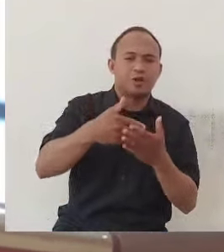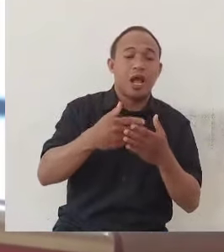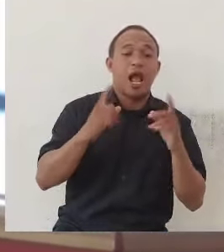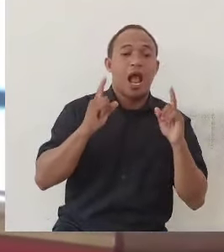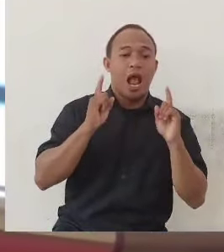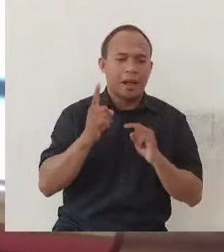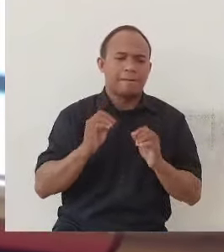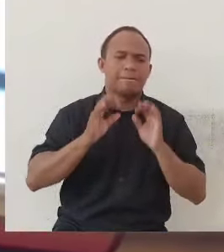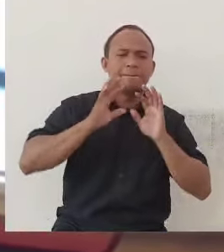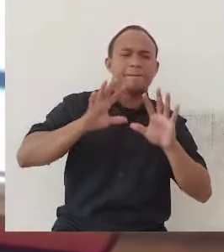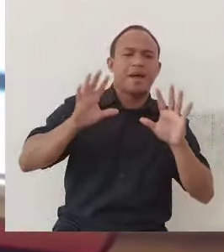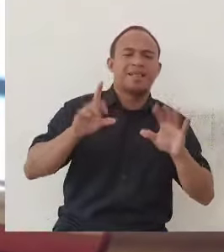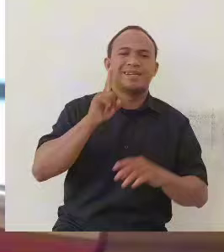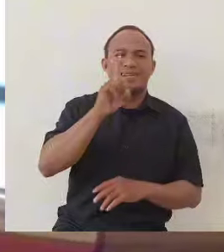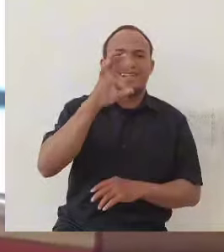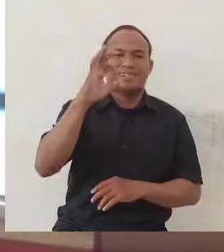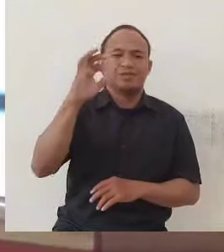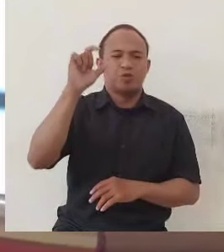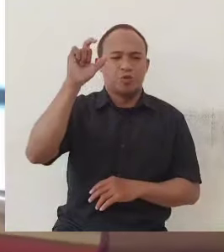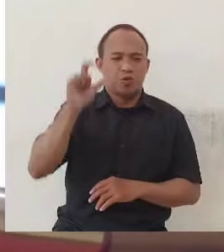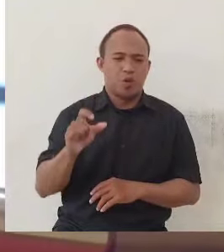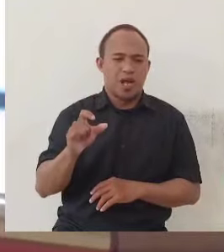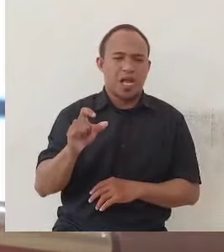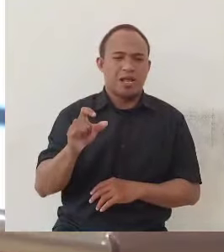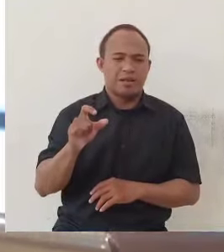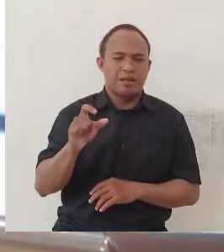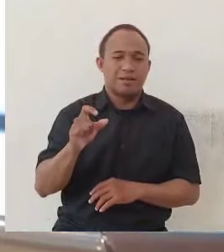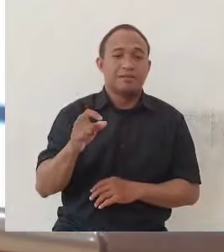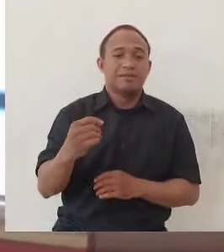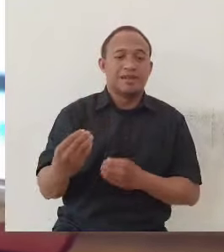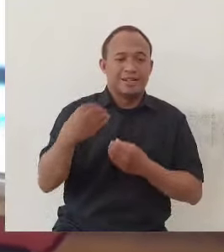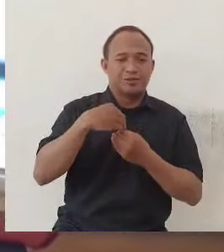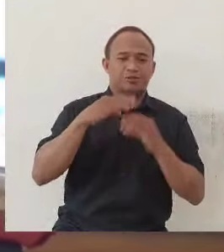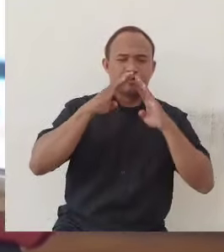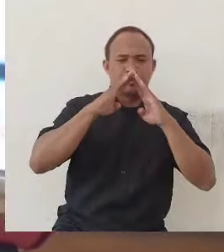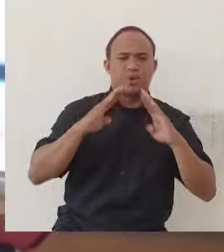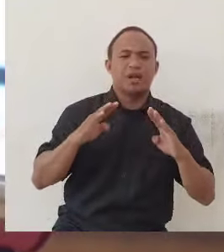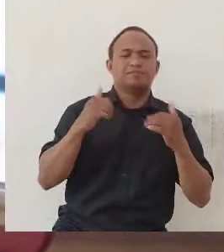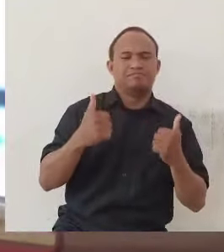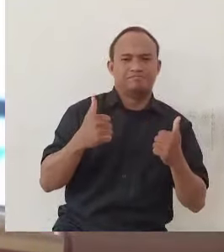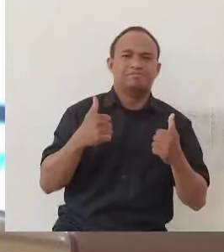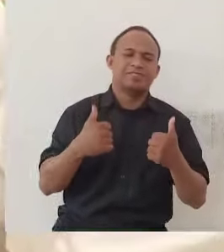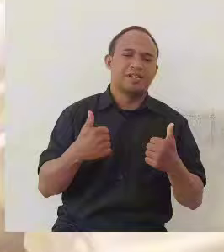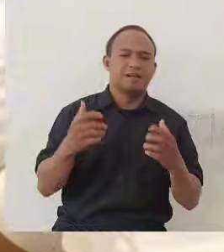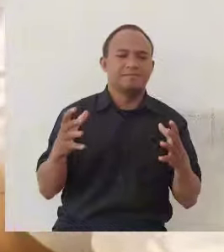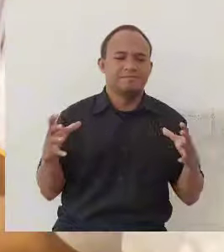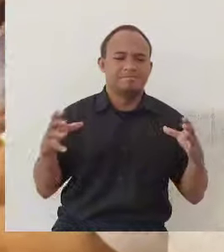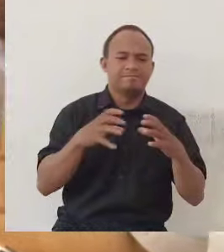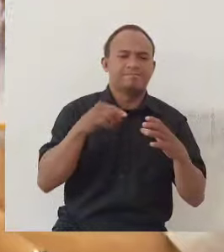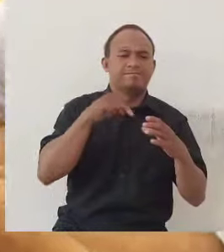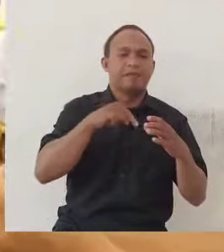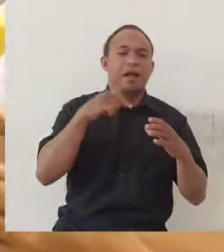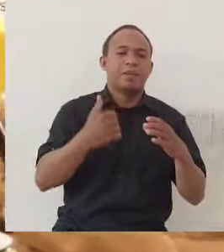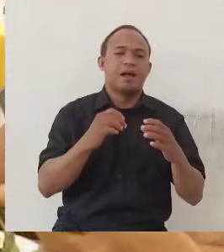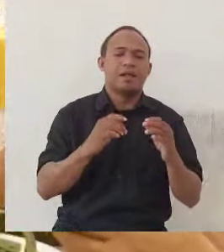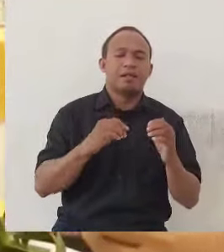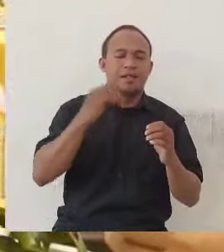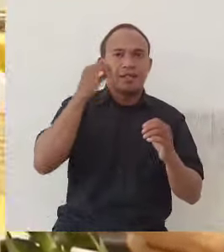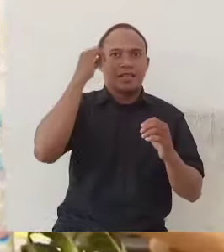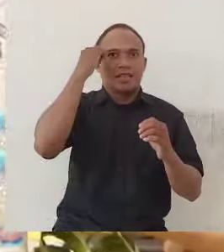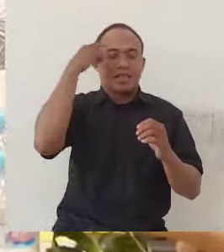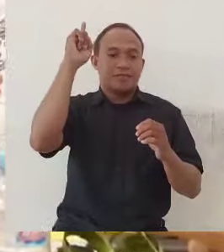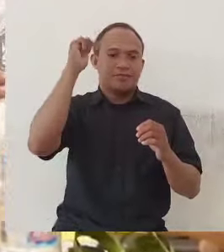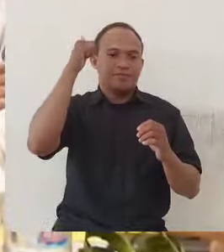besar yang menelan korban jiwa sebanyak 100 orang dan merusak ratusan rumah. Insiden ini menunjukkan betapa pentingnya RTD